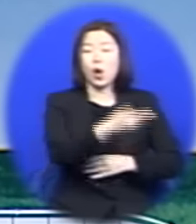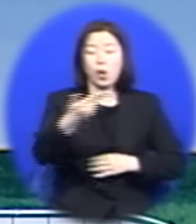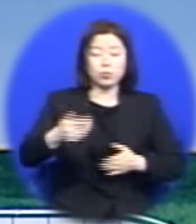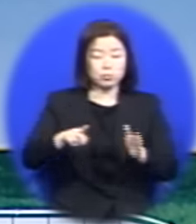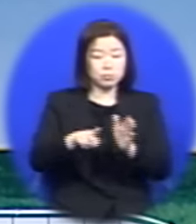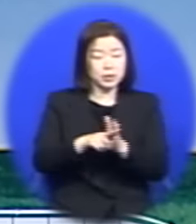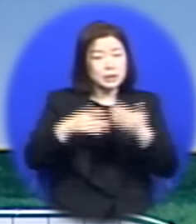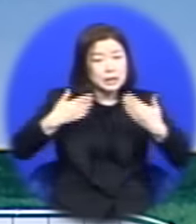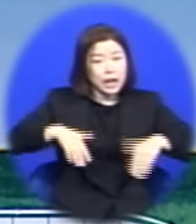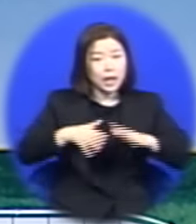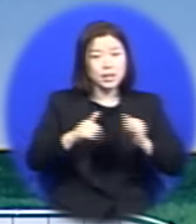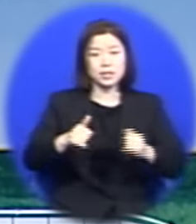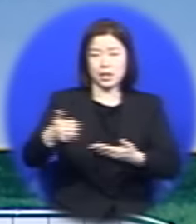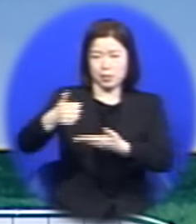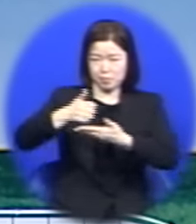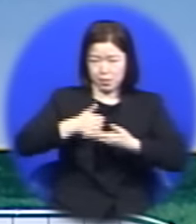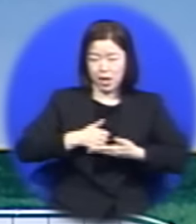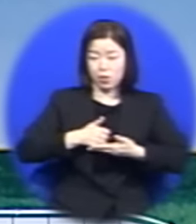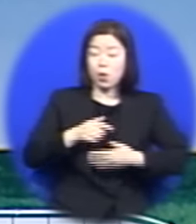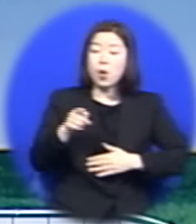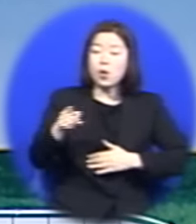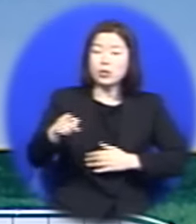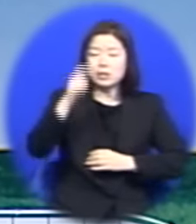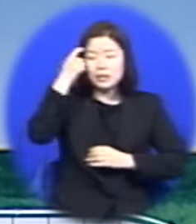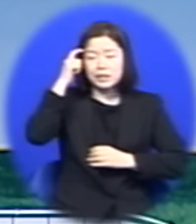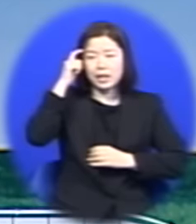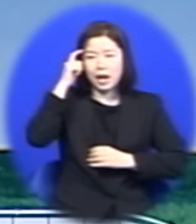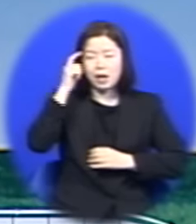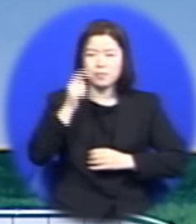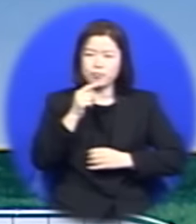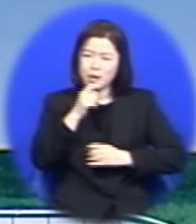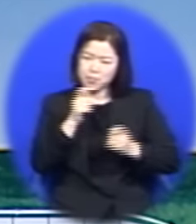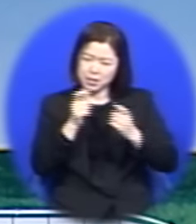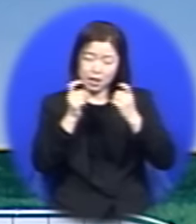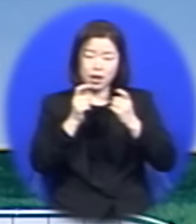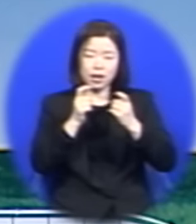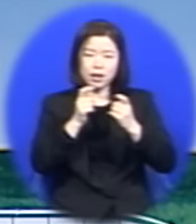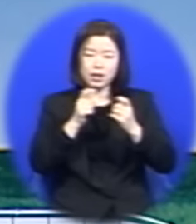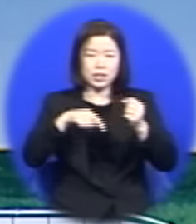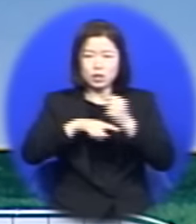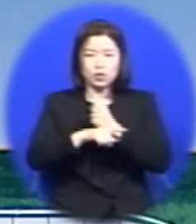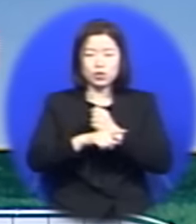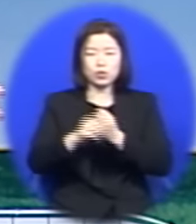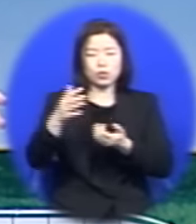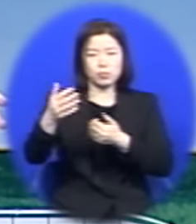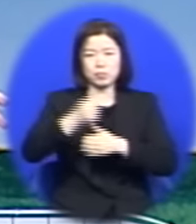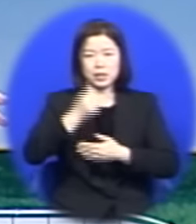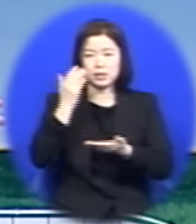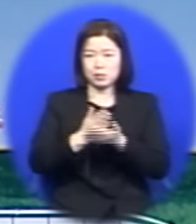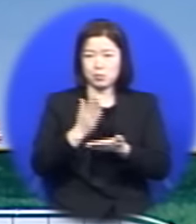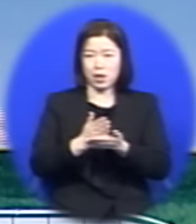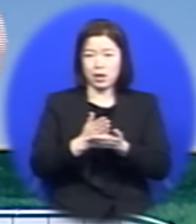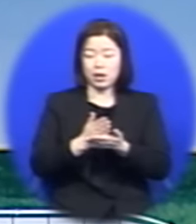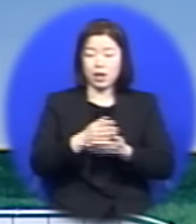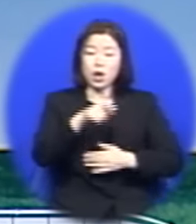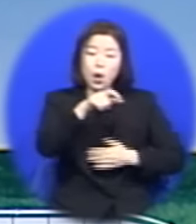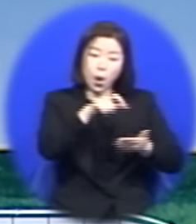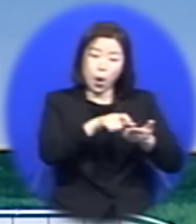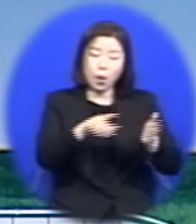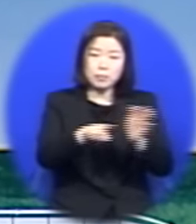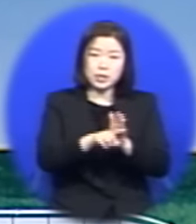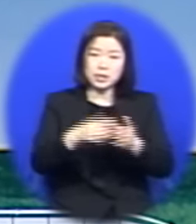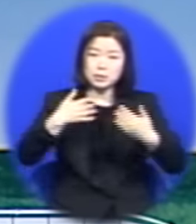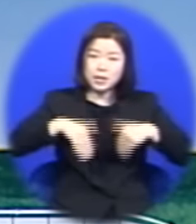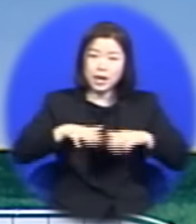이를 받아들이고 그의 생각을 시비거리로 삼지 마십시오. 여기서 믿음이 약한 자라는 말은